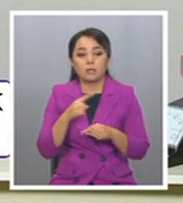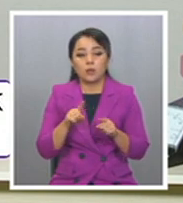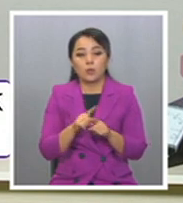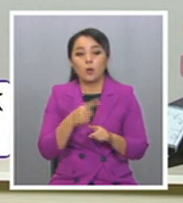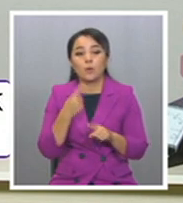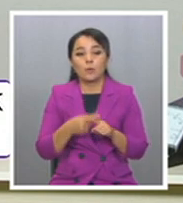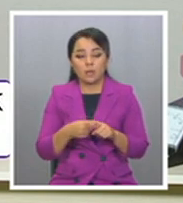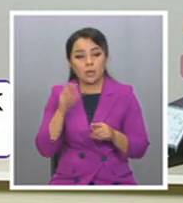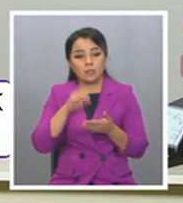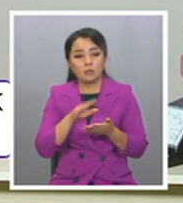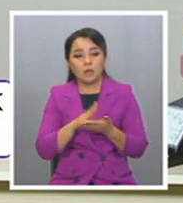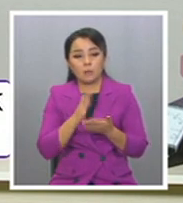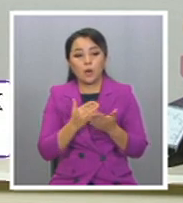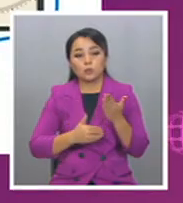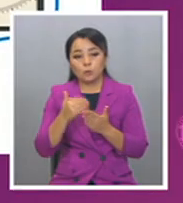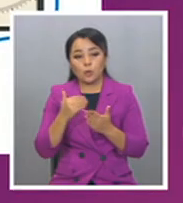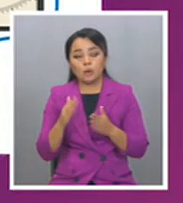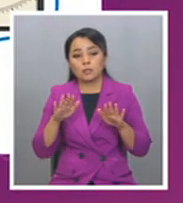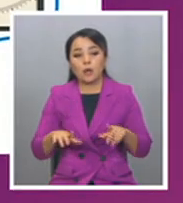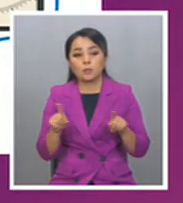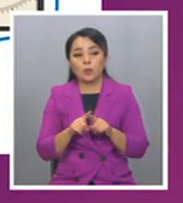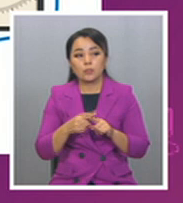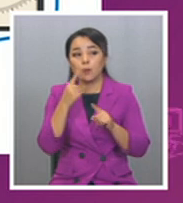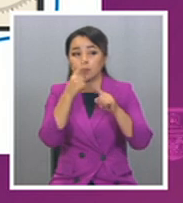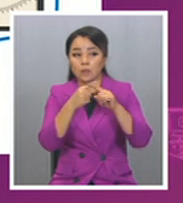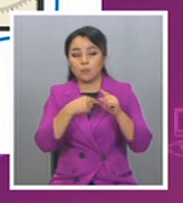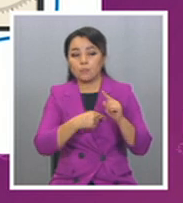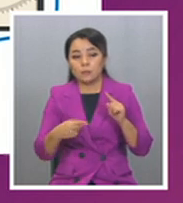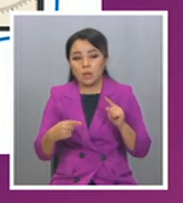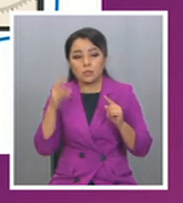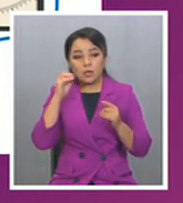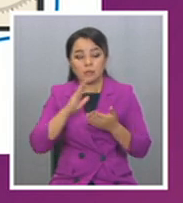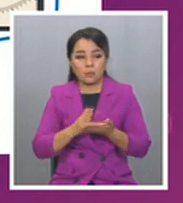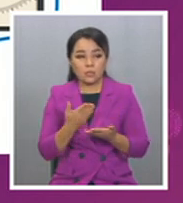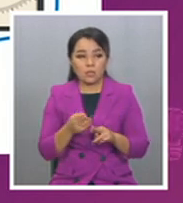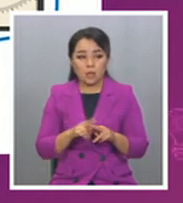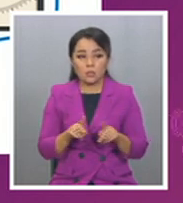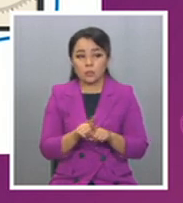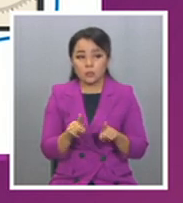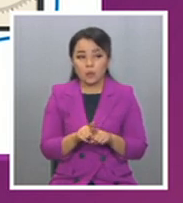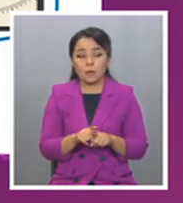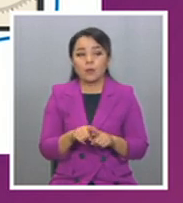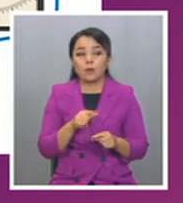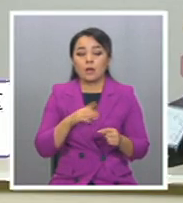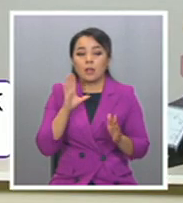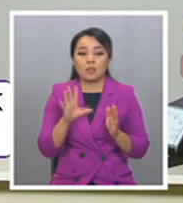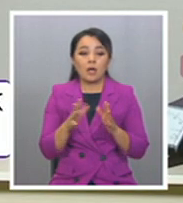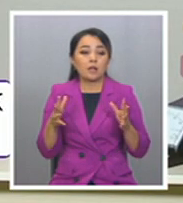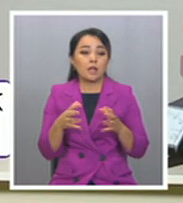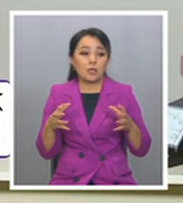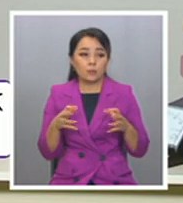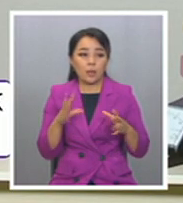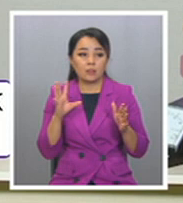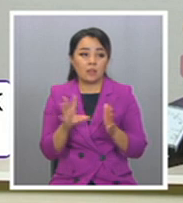пайда болады. Яғни жоғары жағында оң заряд пайда болады, ал төменгі жағында теріс заряд пайда болады. Ол демек конденсатордағы электр